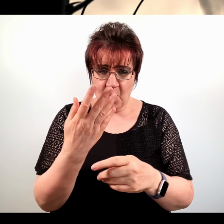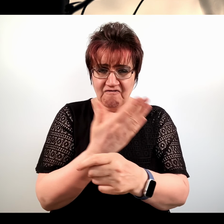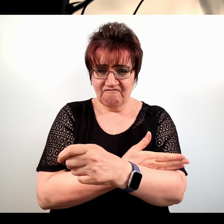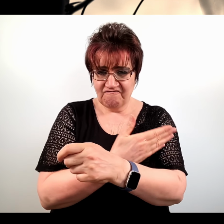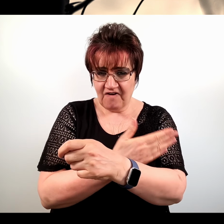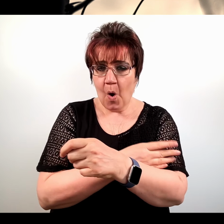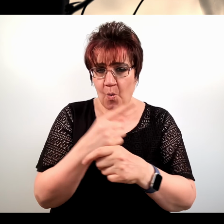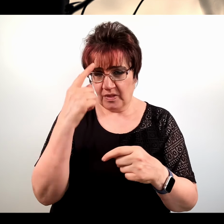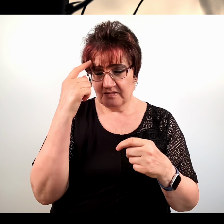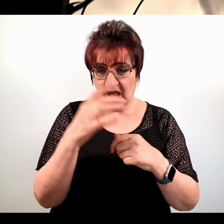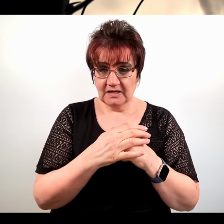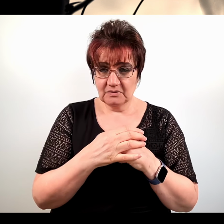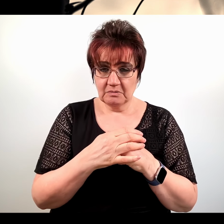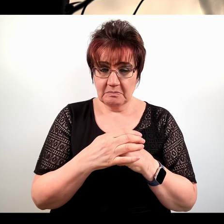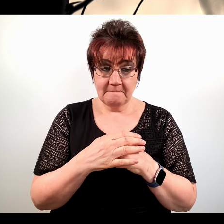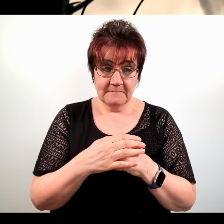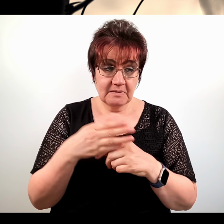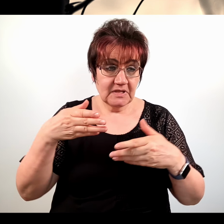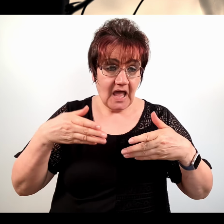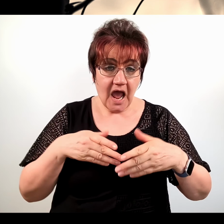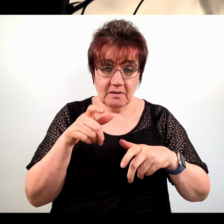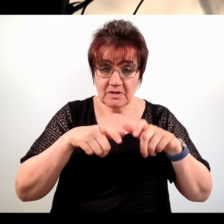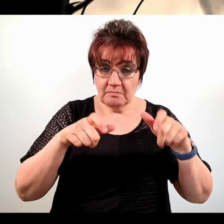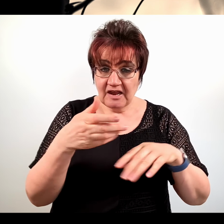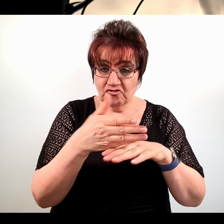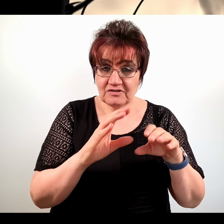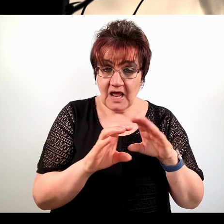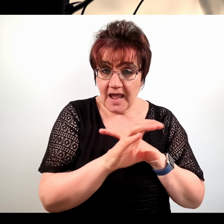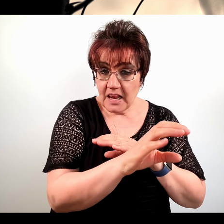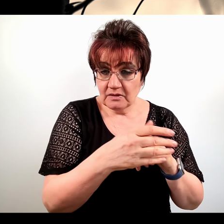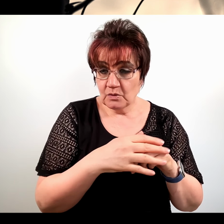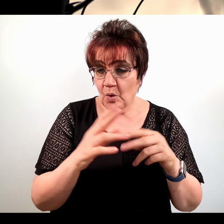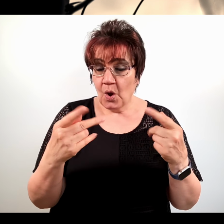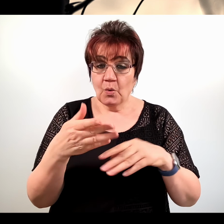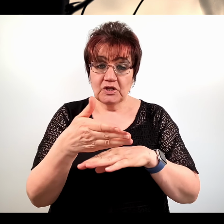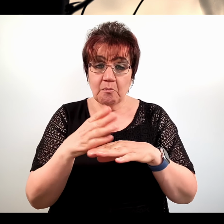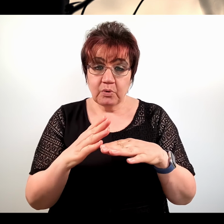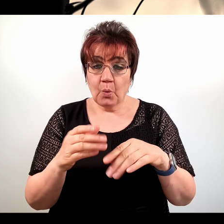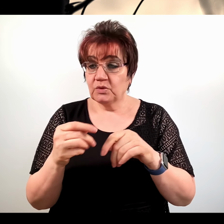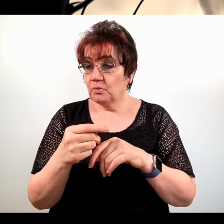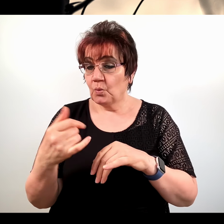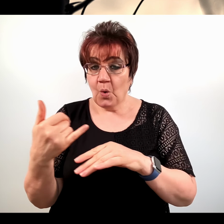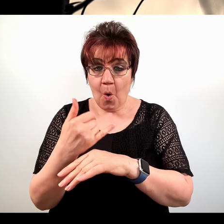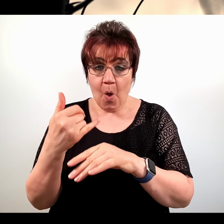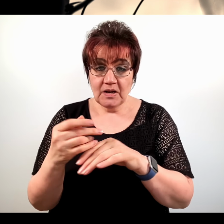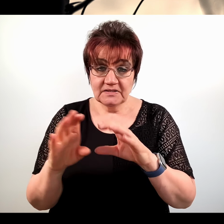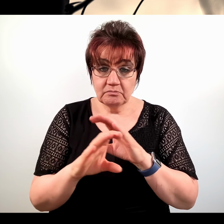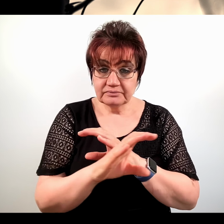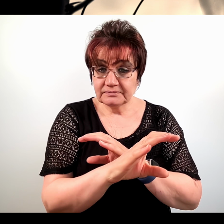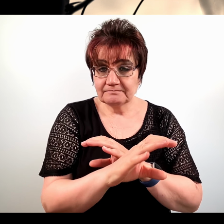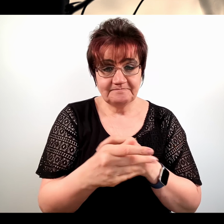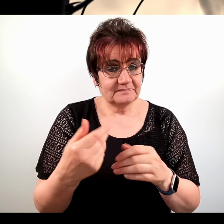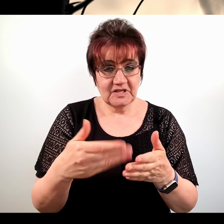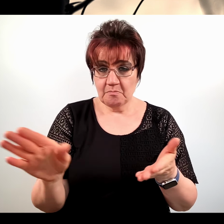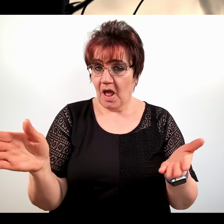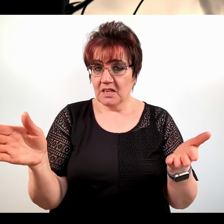Ich habe auch niemals mit den Armen geteilt oder was von meinem Brot oder Holz abgegeben.